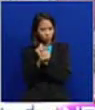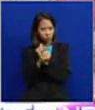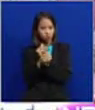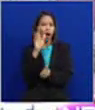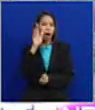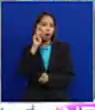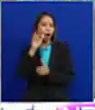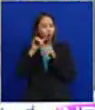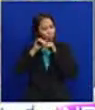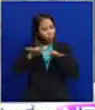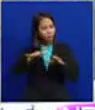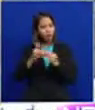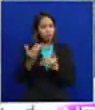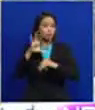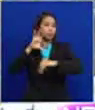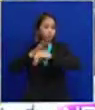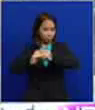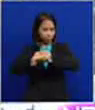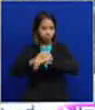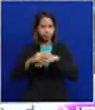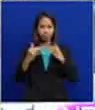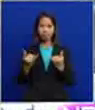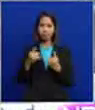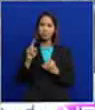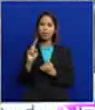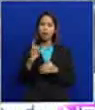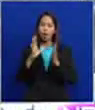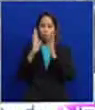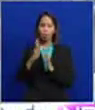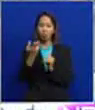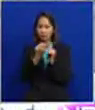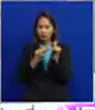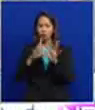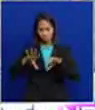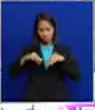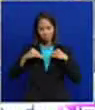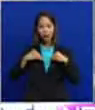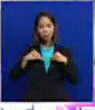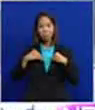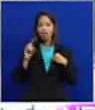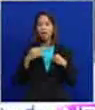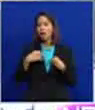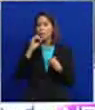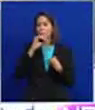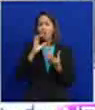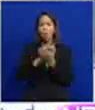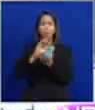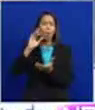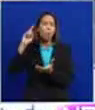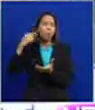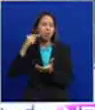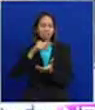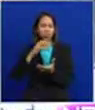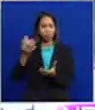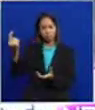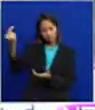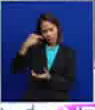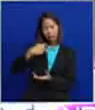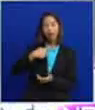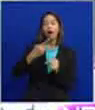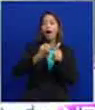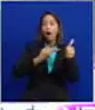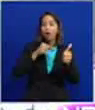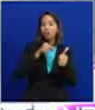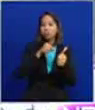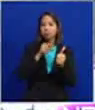องหาที่กระทำการดังกล่าวแล้วเบื้องต้นผู้ต้องหาก็รับสารภาพด้วยให้การซัดทอดภรรยาของผู้ตายว่าเป็นผู้จ้างวานพ